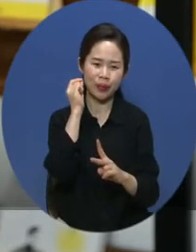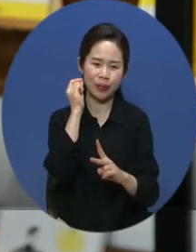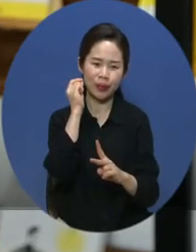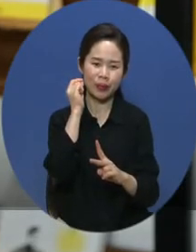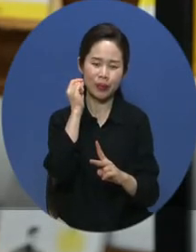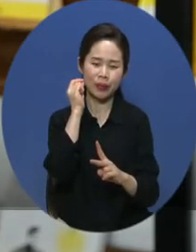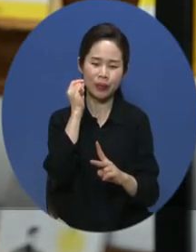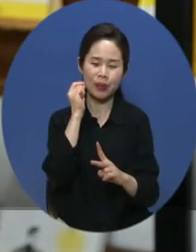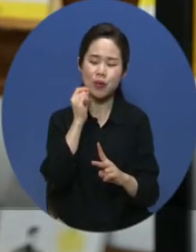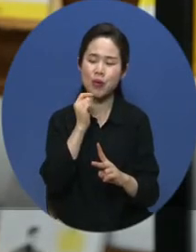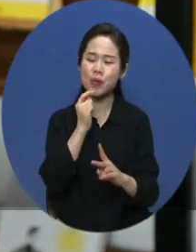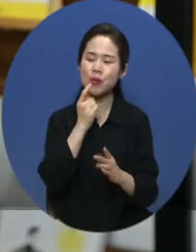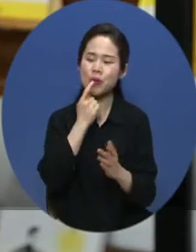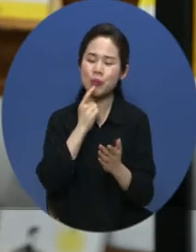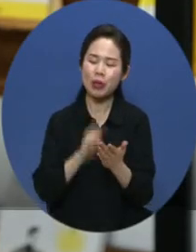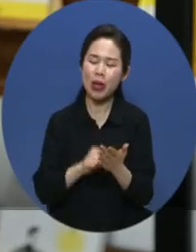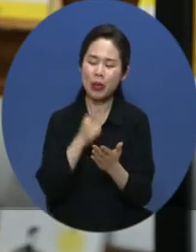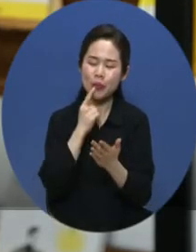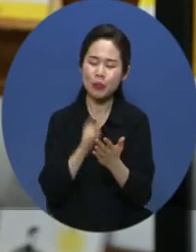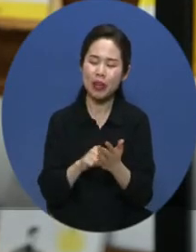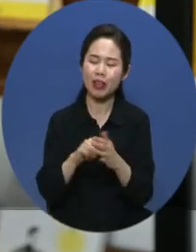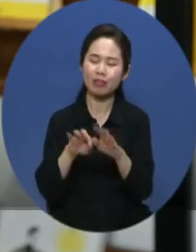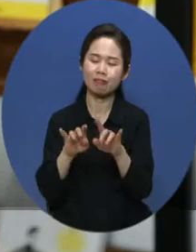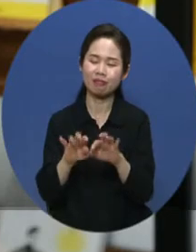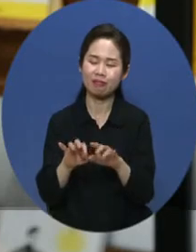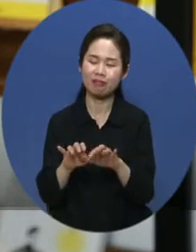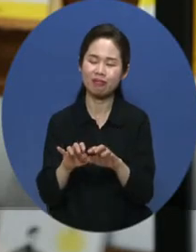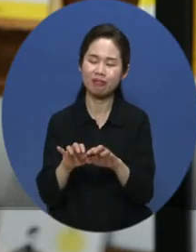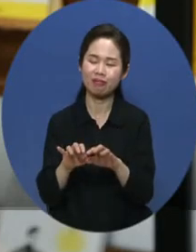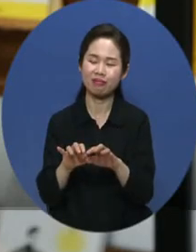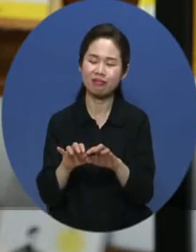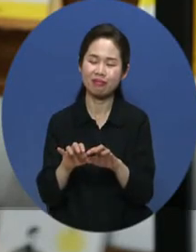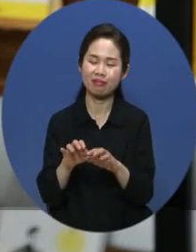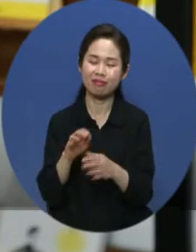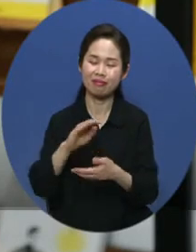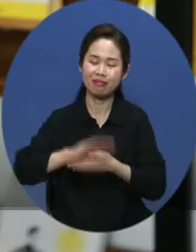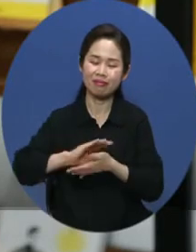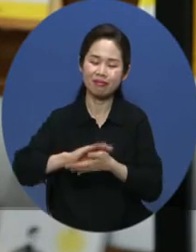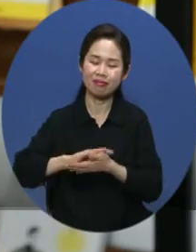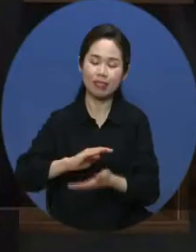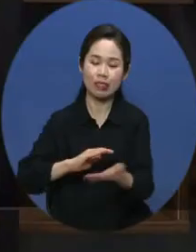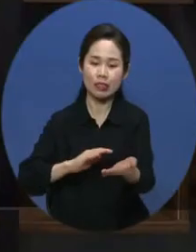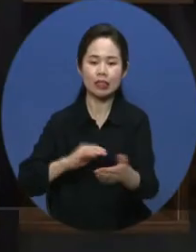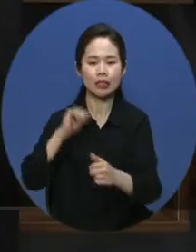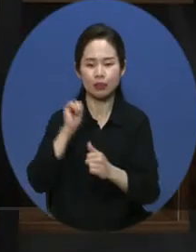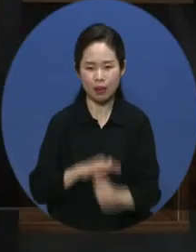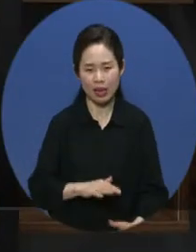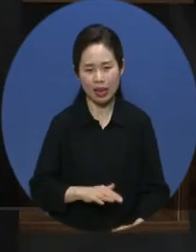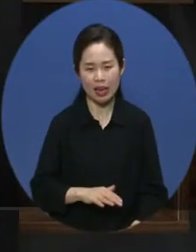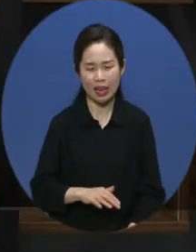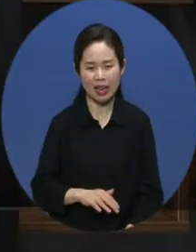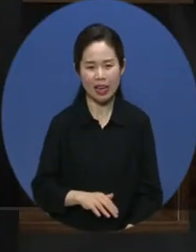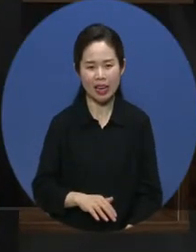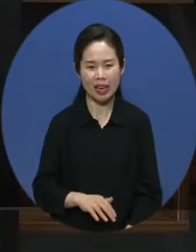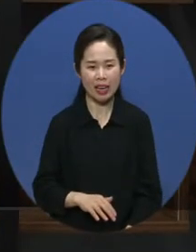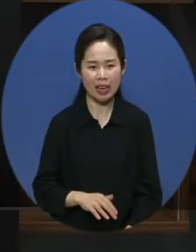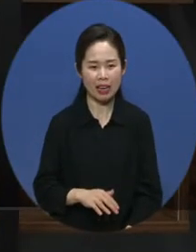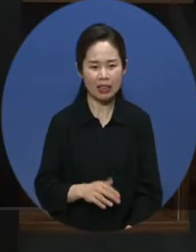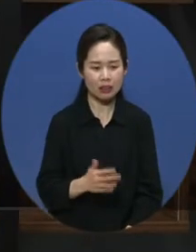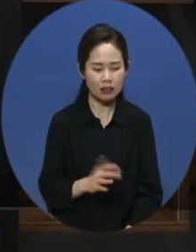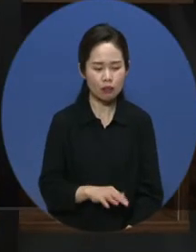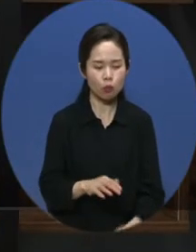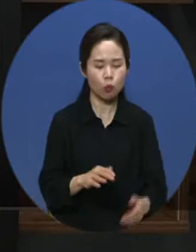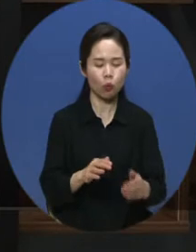막연하게 쉬운 글이라는 거를 적용해보자 라고 해서 시도를 했었고요. 역시나 이제